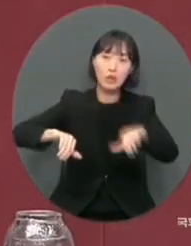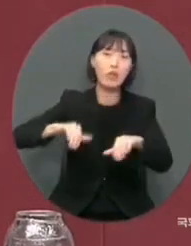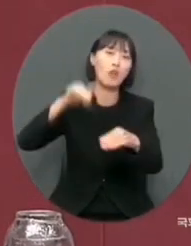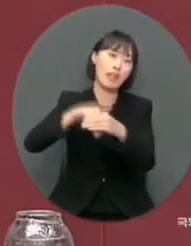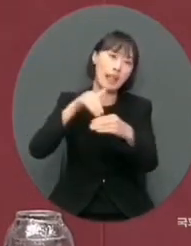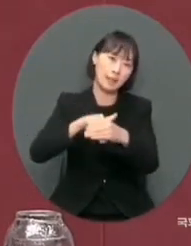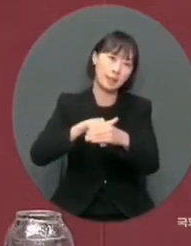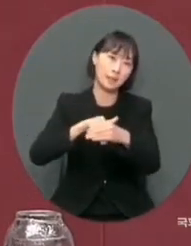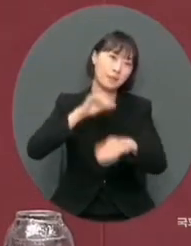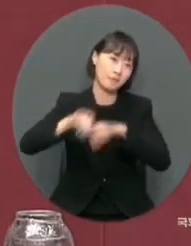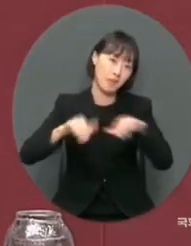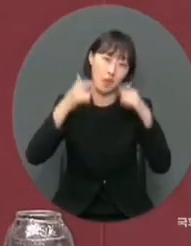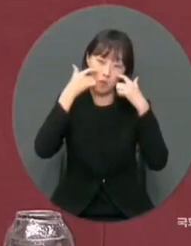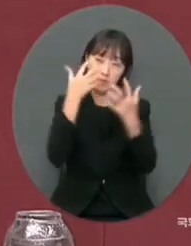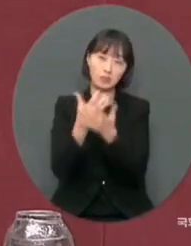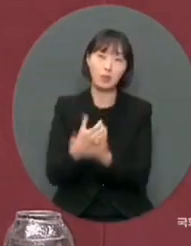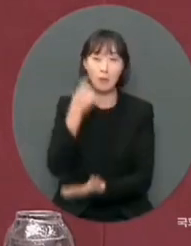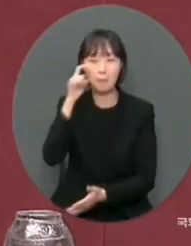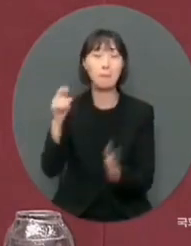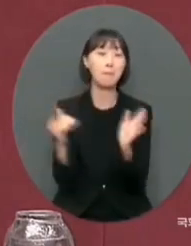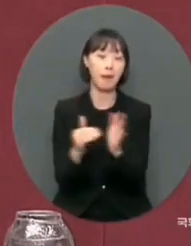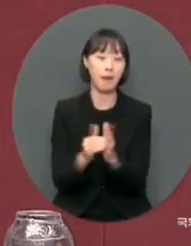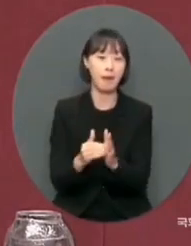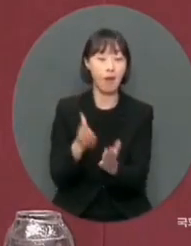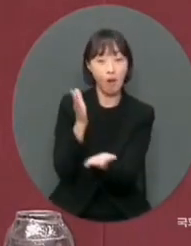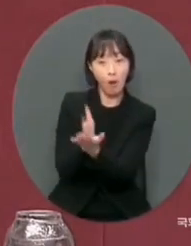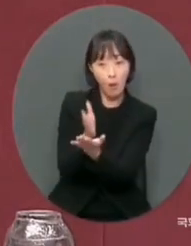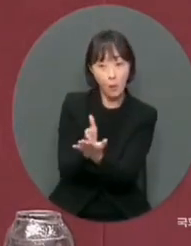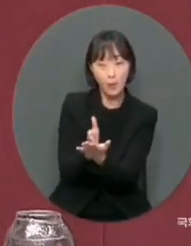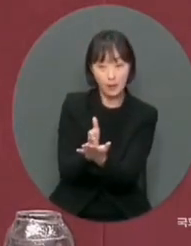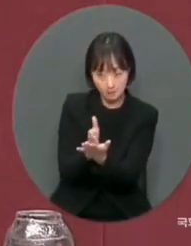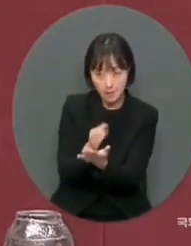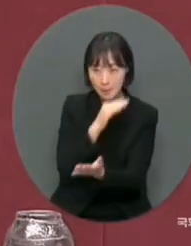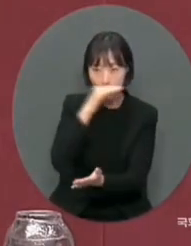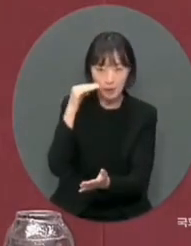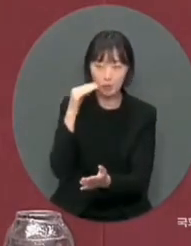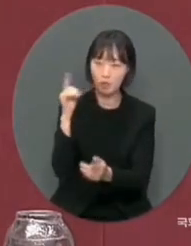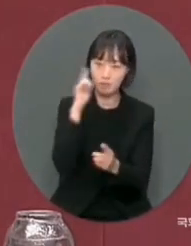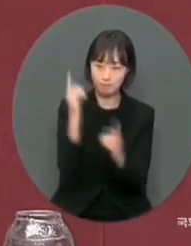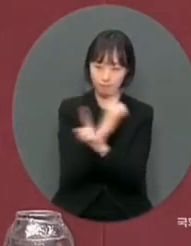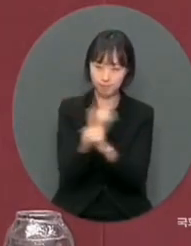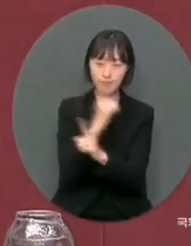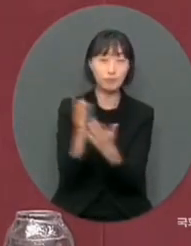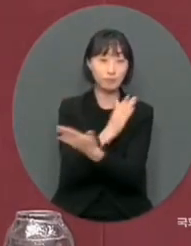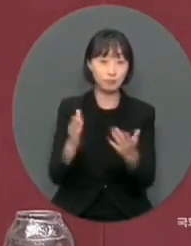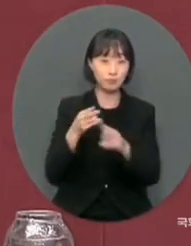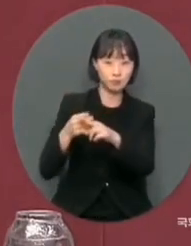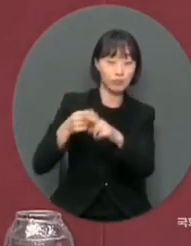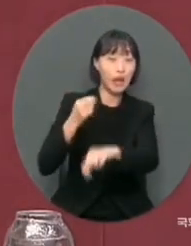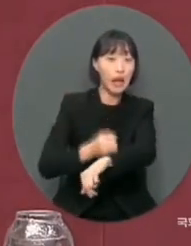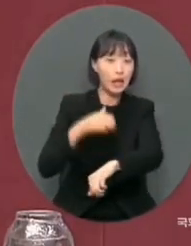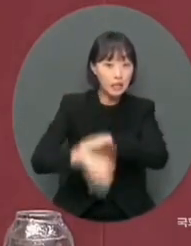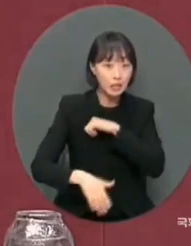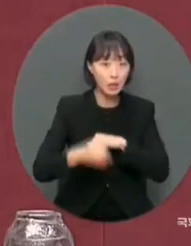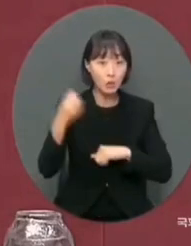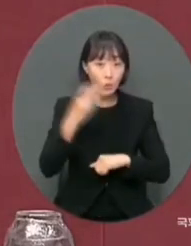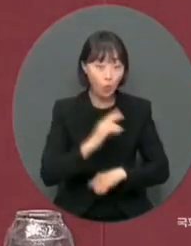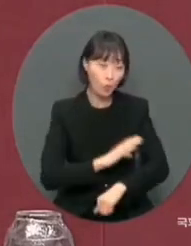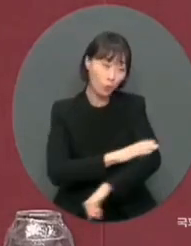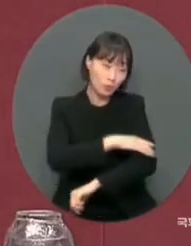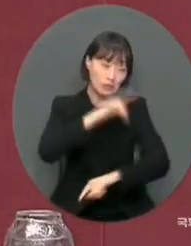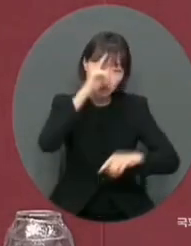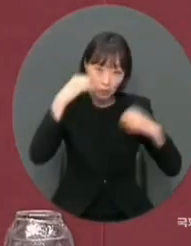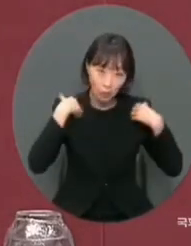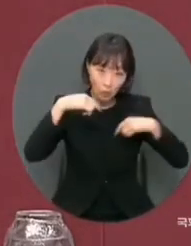확인됐습니다. 언론을 계도 대상으로 삼고 좌편향 우편향으로 가르고 독재정권 대나보던 건전보도라는 용어를 써가며